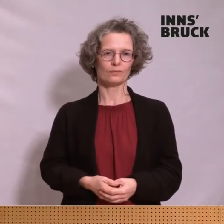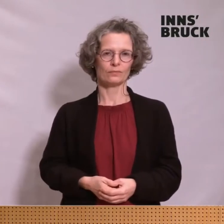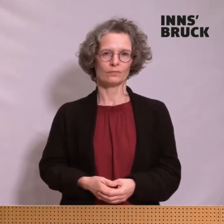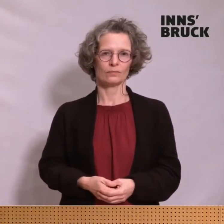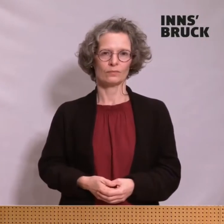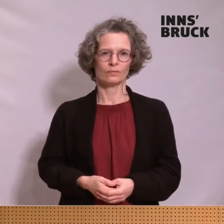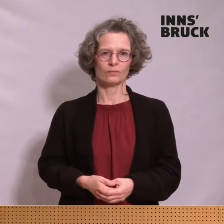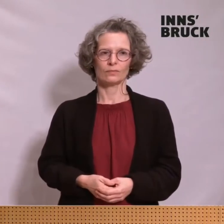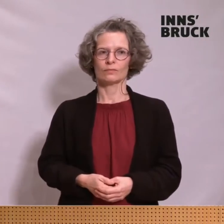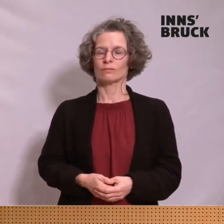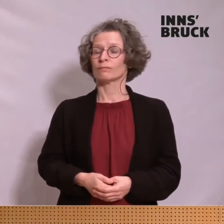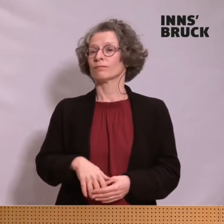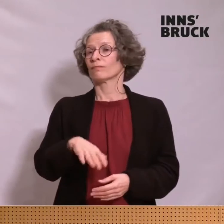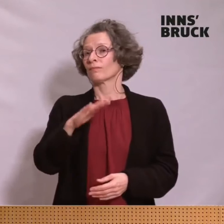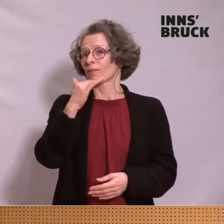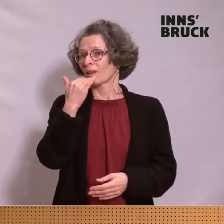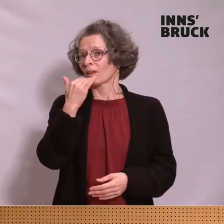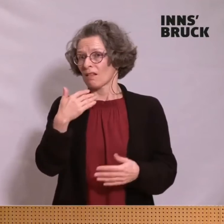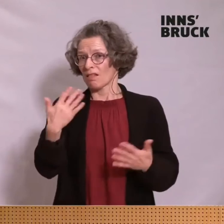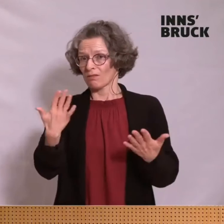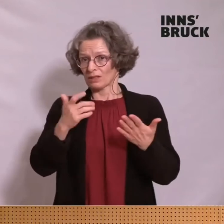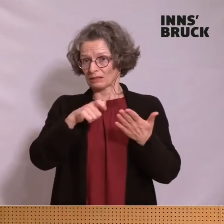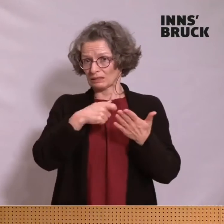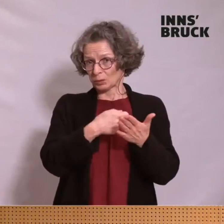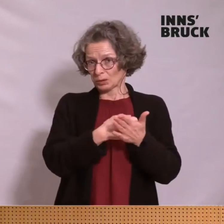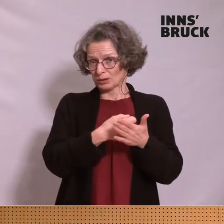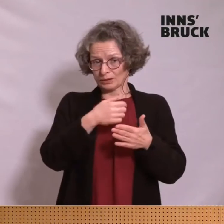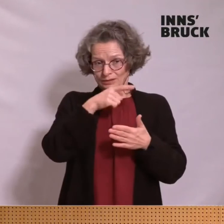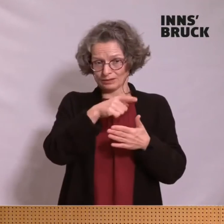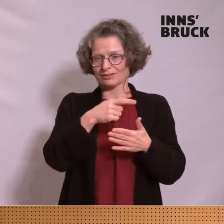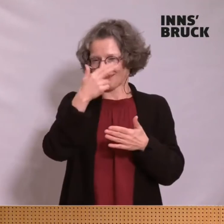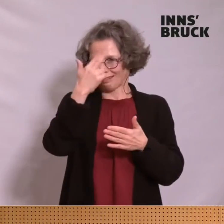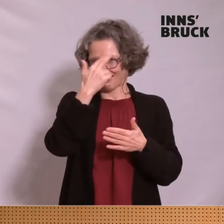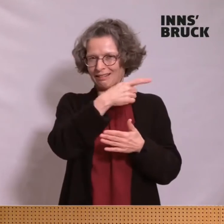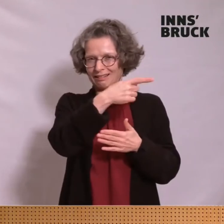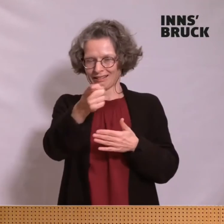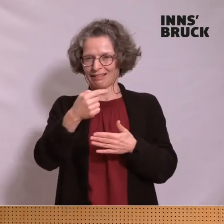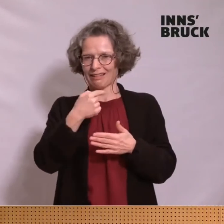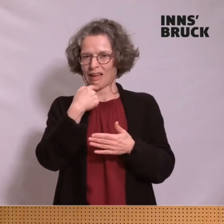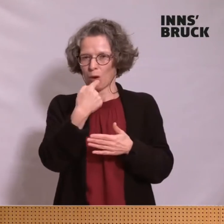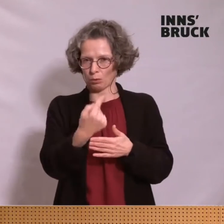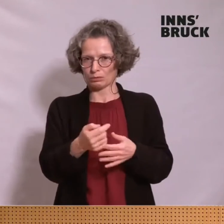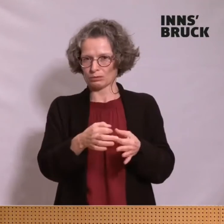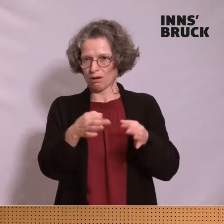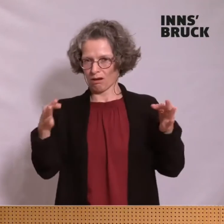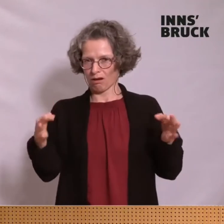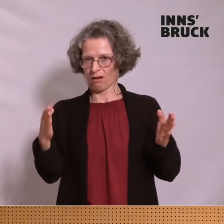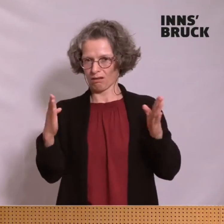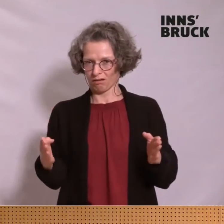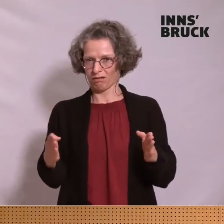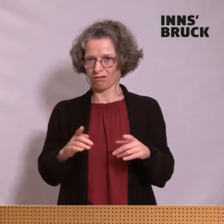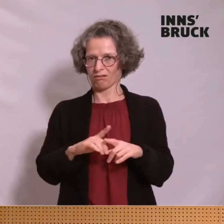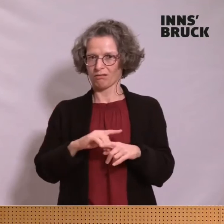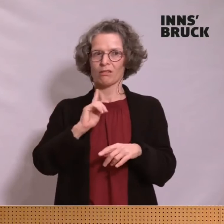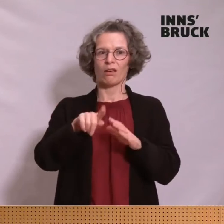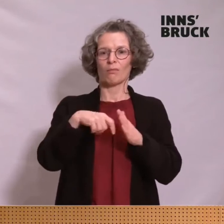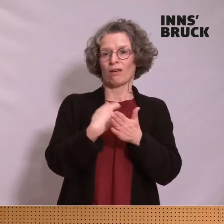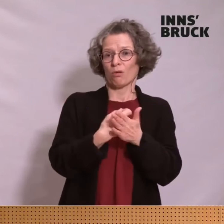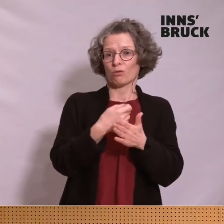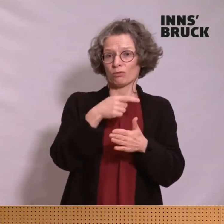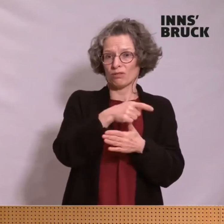Koste es, was es wolle? Wir alle kennen diese Aussage. Zumindest Österreich kennt sie. Koste es aber auch, was es